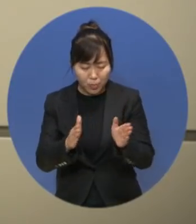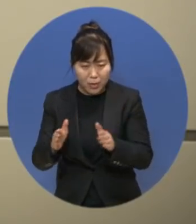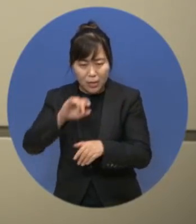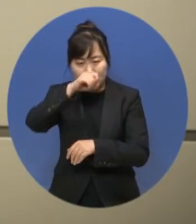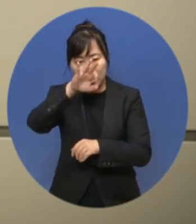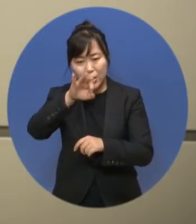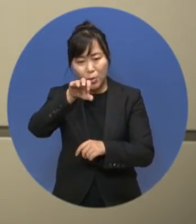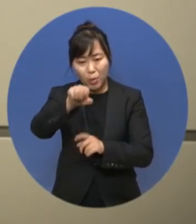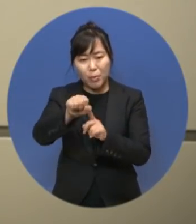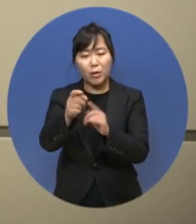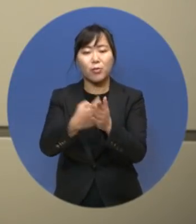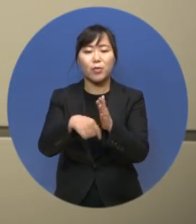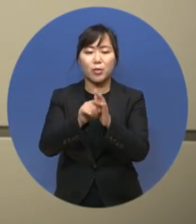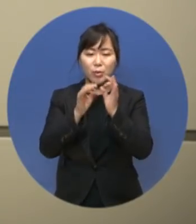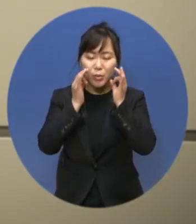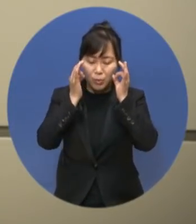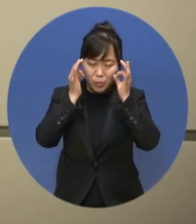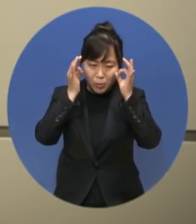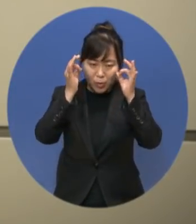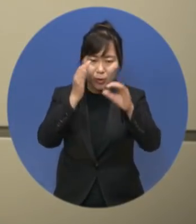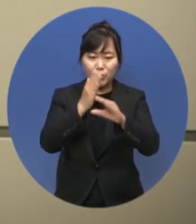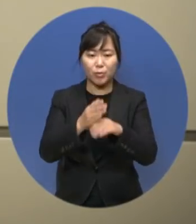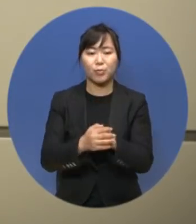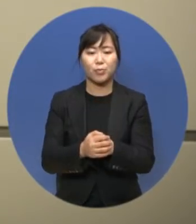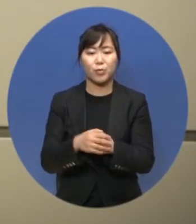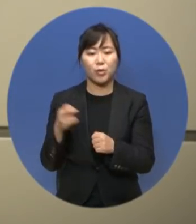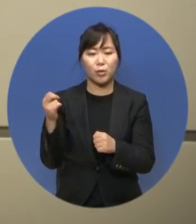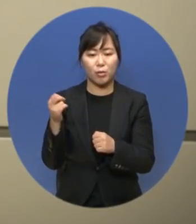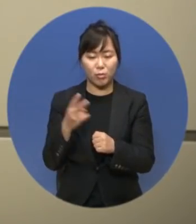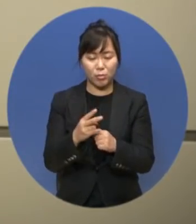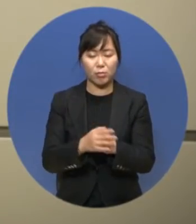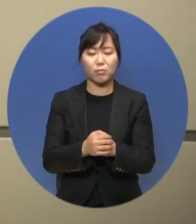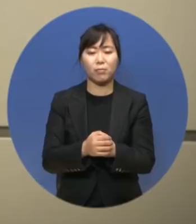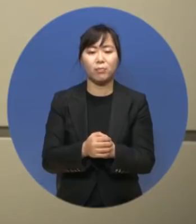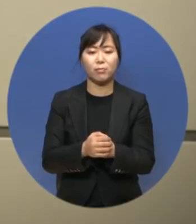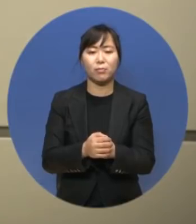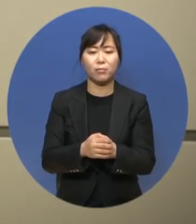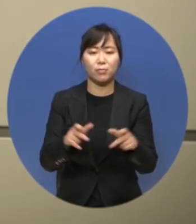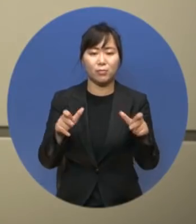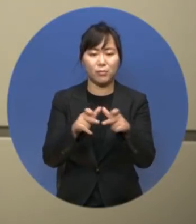예산을 확보하기 위해서 노력하고 있습니다. 그리고 또 하나는